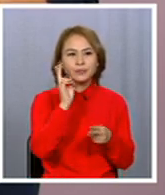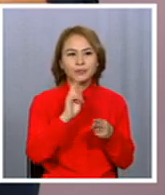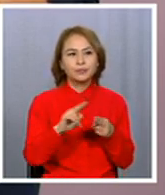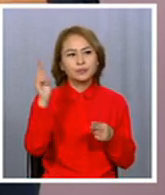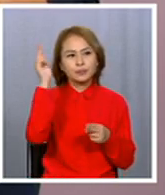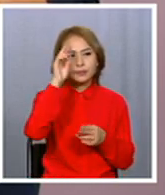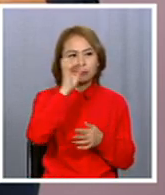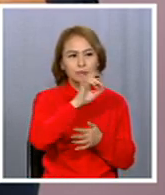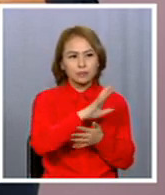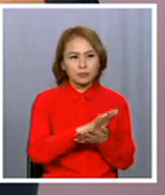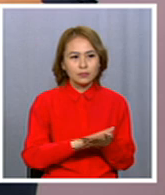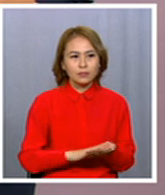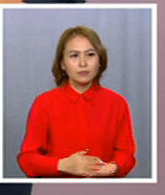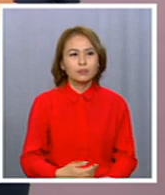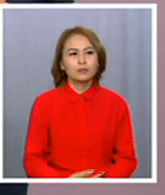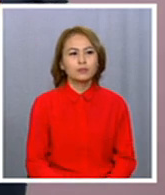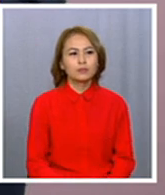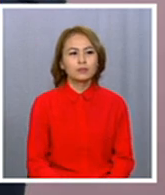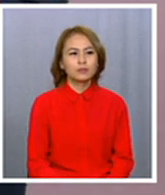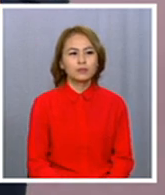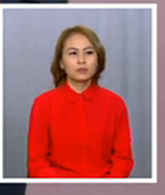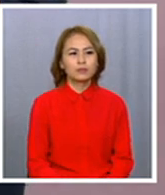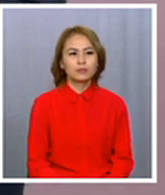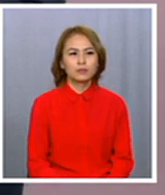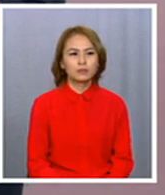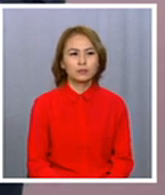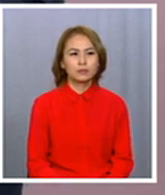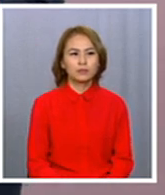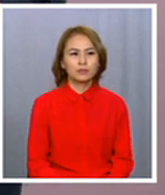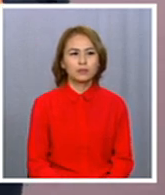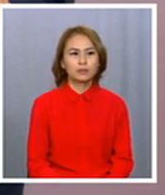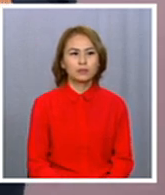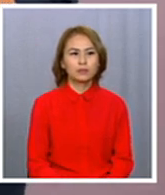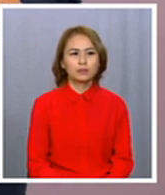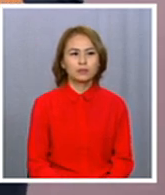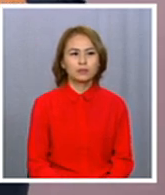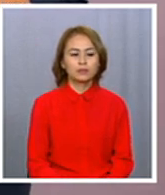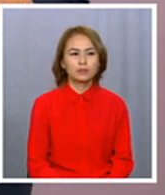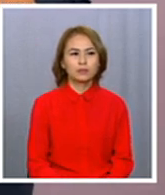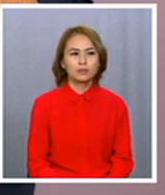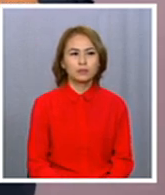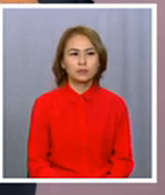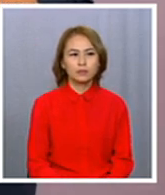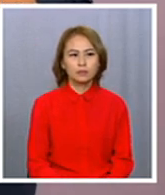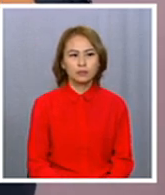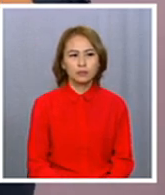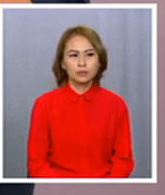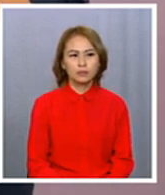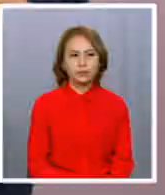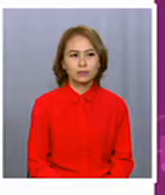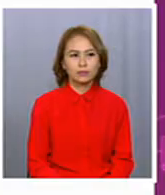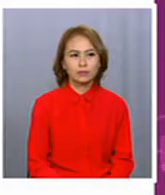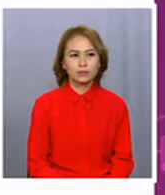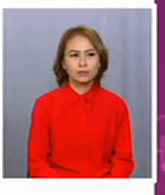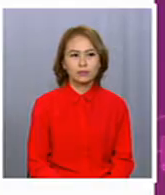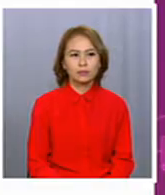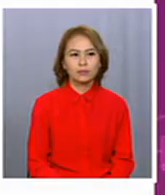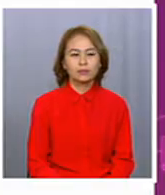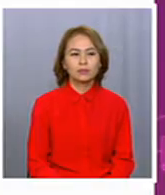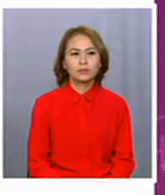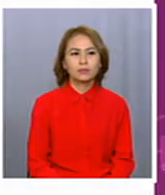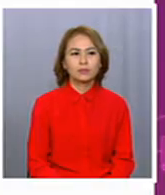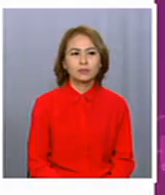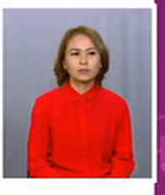сабағымызды жалғастырайық. Бізге берілген сөз жұмбақ бар екен, соны бірге шешіп көрейік оқушылар.